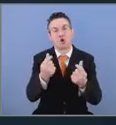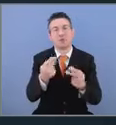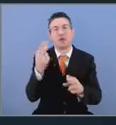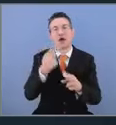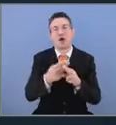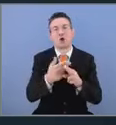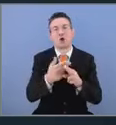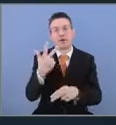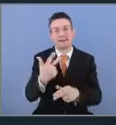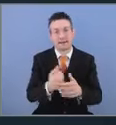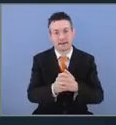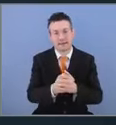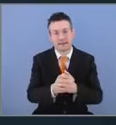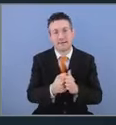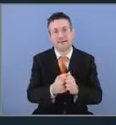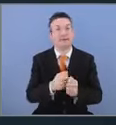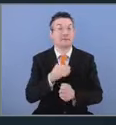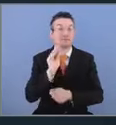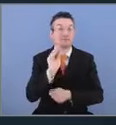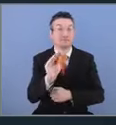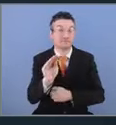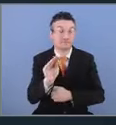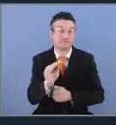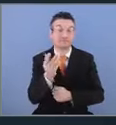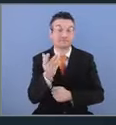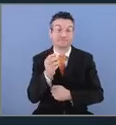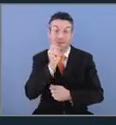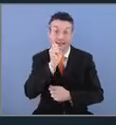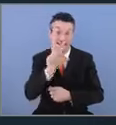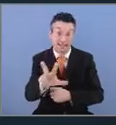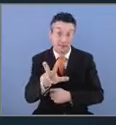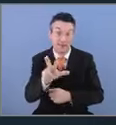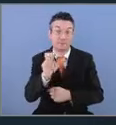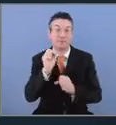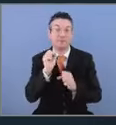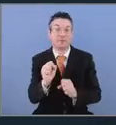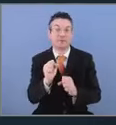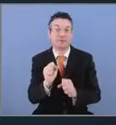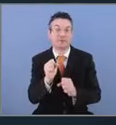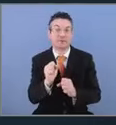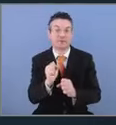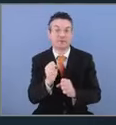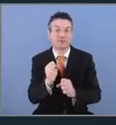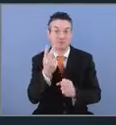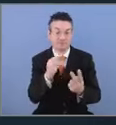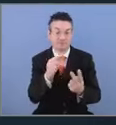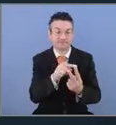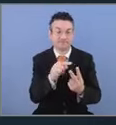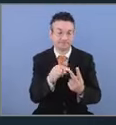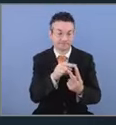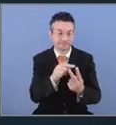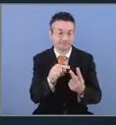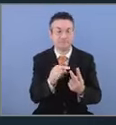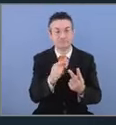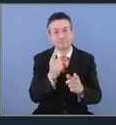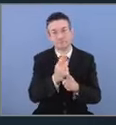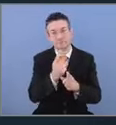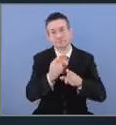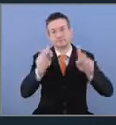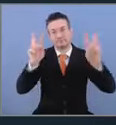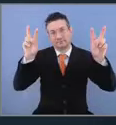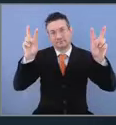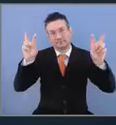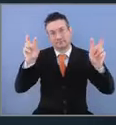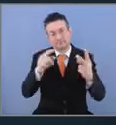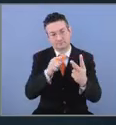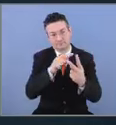per segnalare, diciamo, la possibilità di due argomenti su cui di due temi che hanno a che